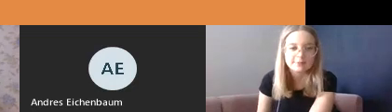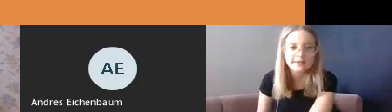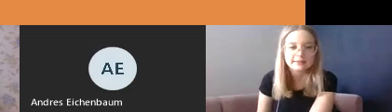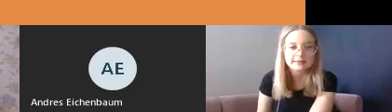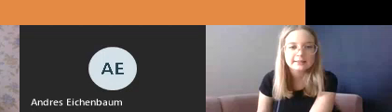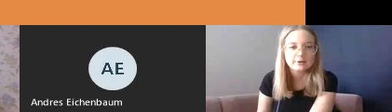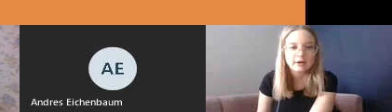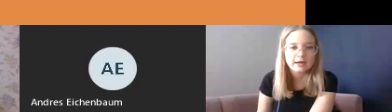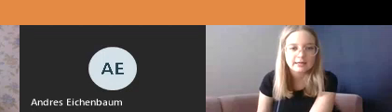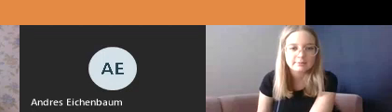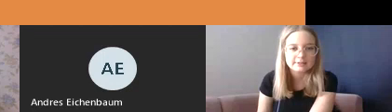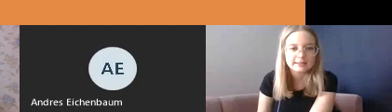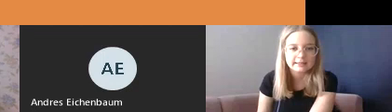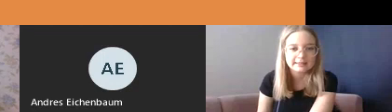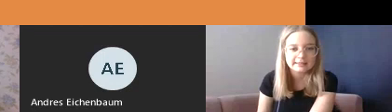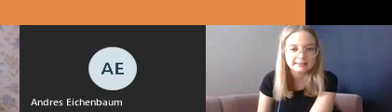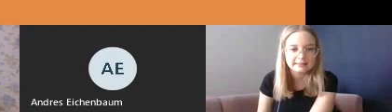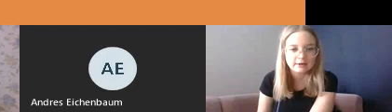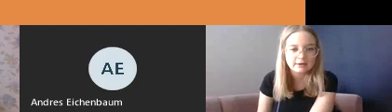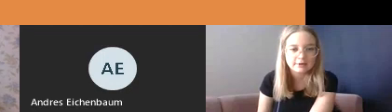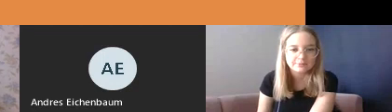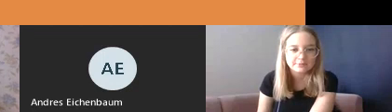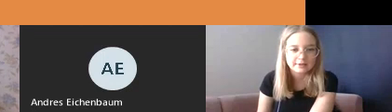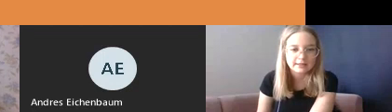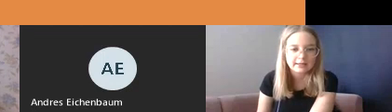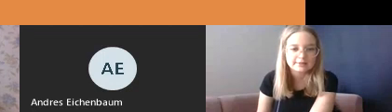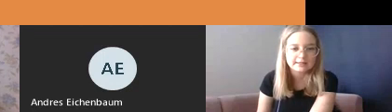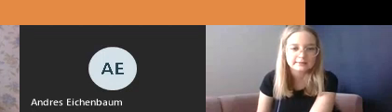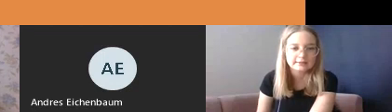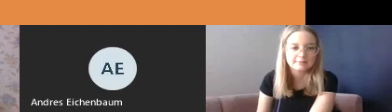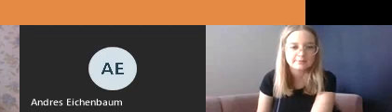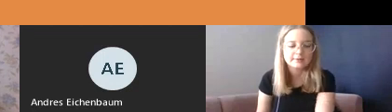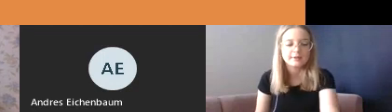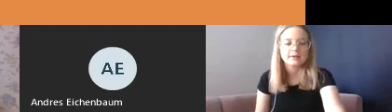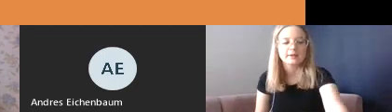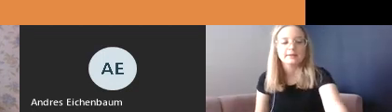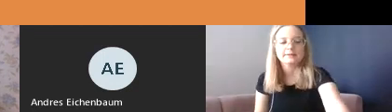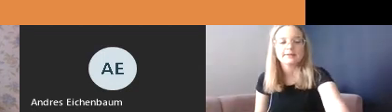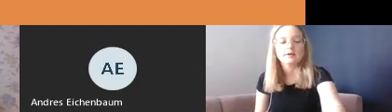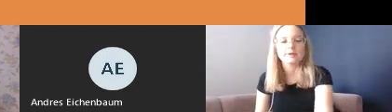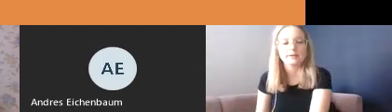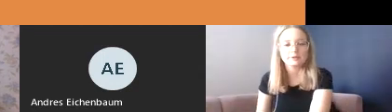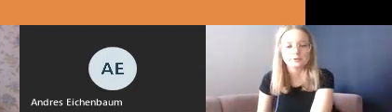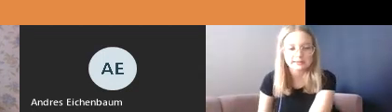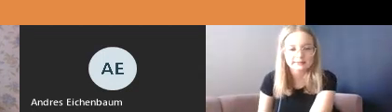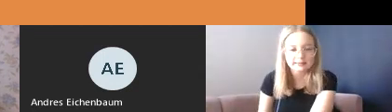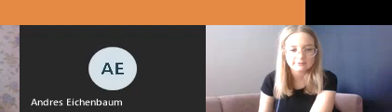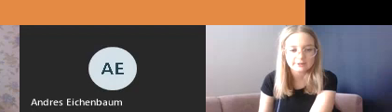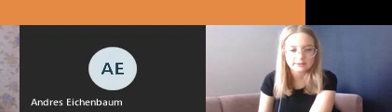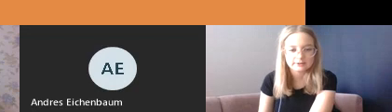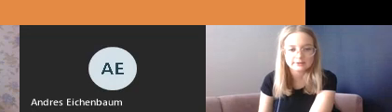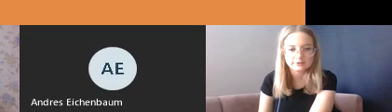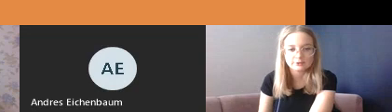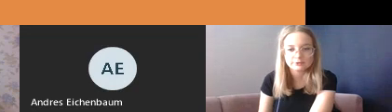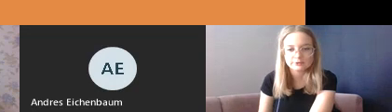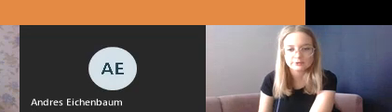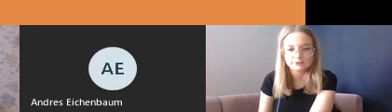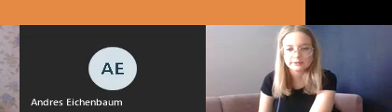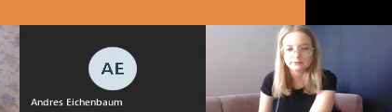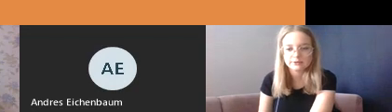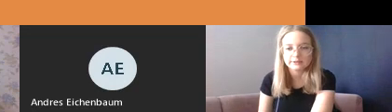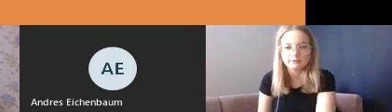et nii kohe paneme selle linki ka chatti. Et hea märkus, et telefoniga on